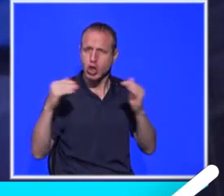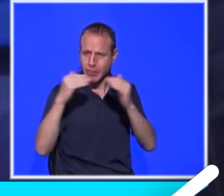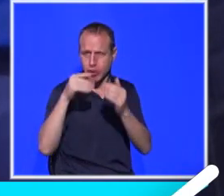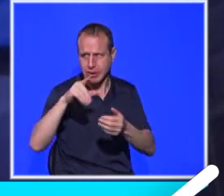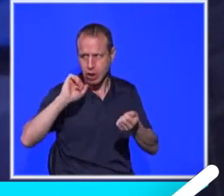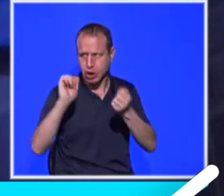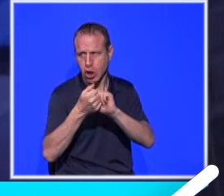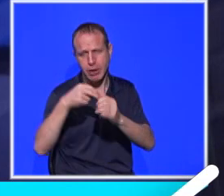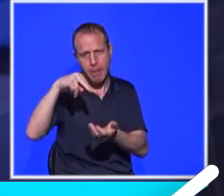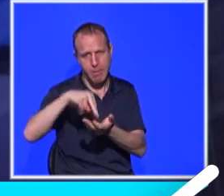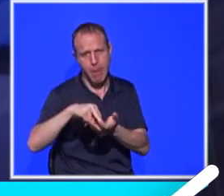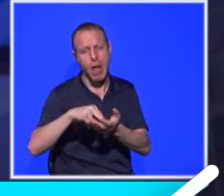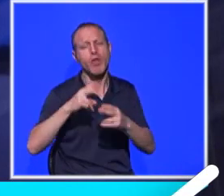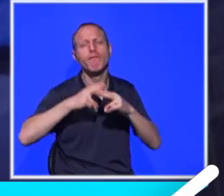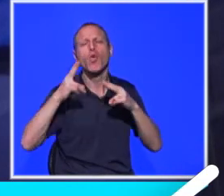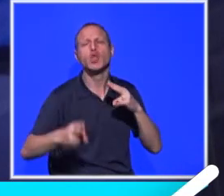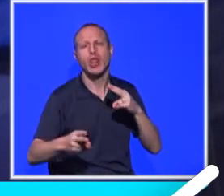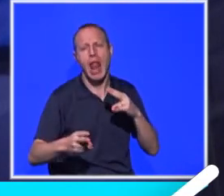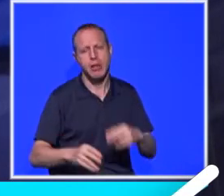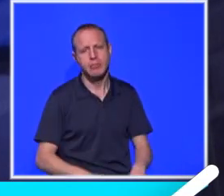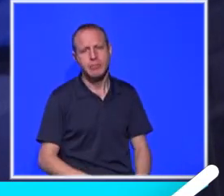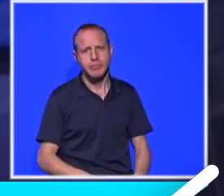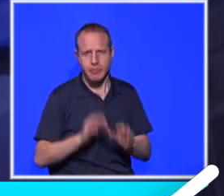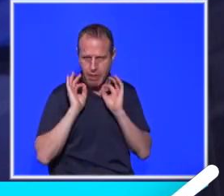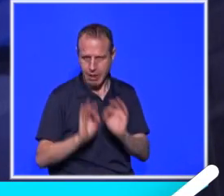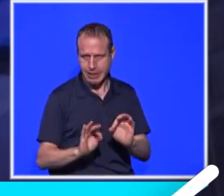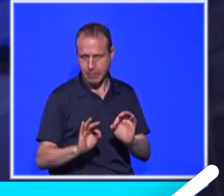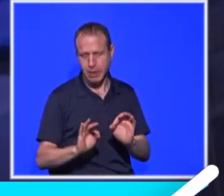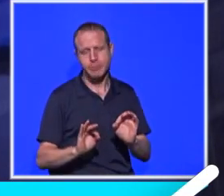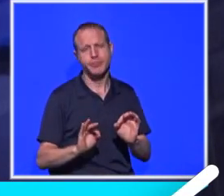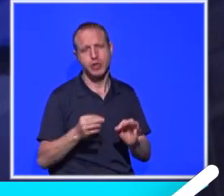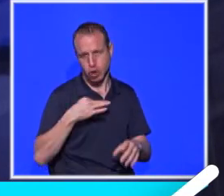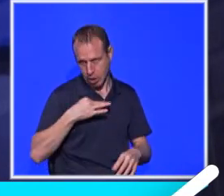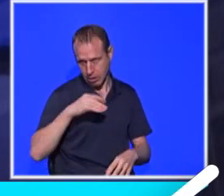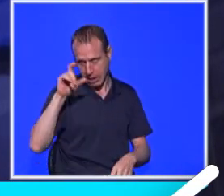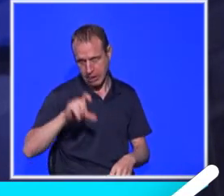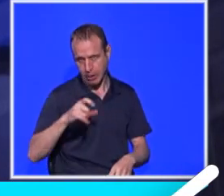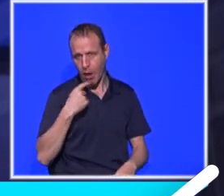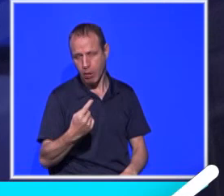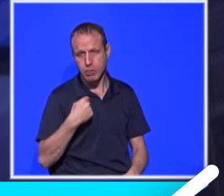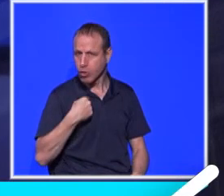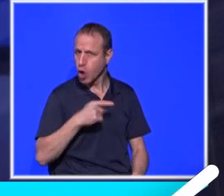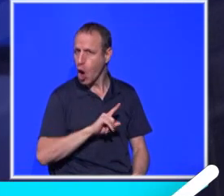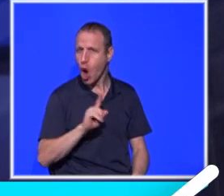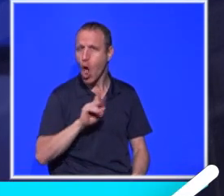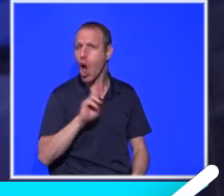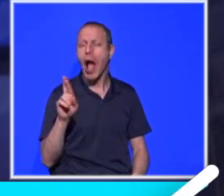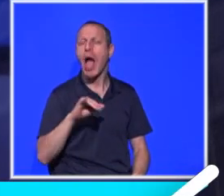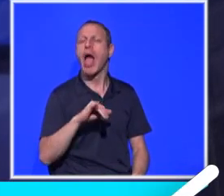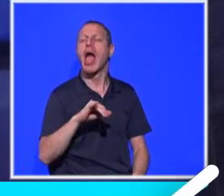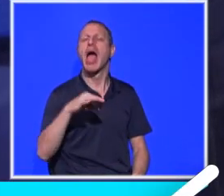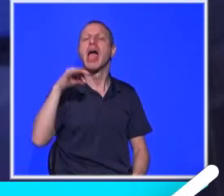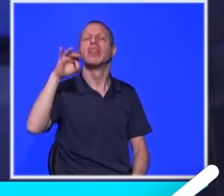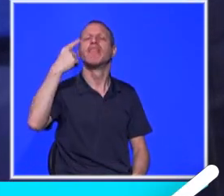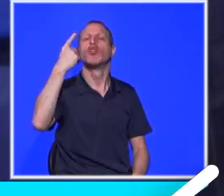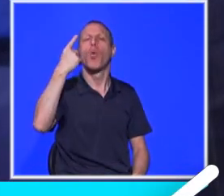ישנה את המעמד הפונקציונלי והלגיטימיות בכלל, שלי כאזרח להגיד, אני לא רק אינדיבידואל, כמו